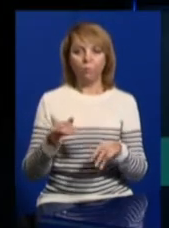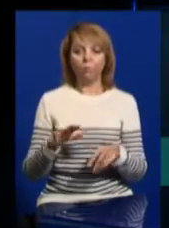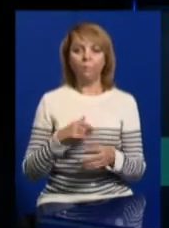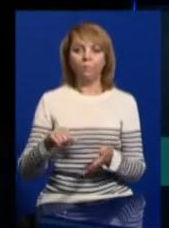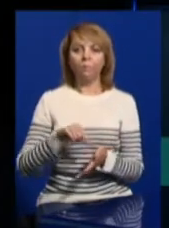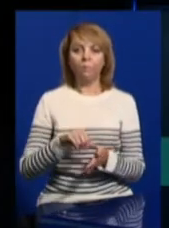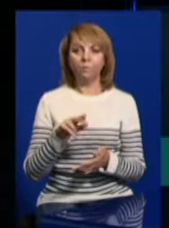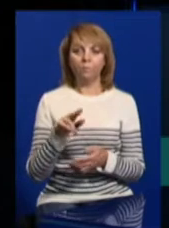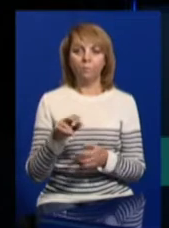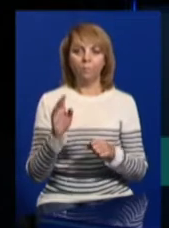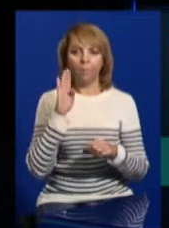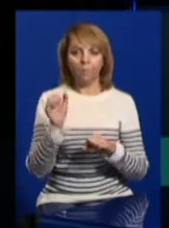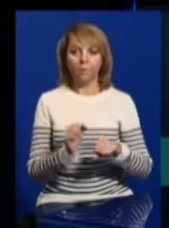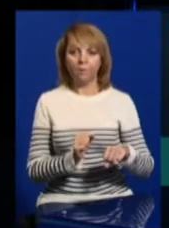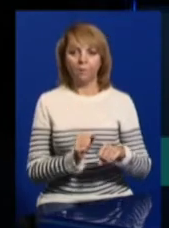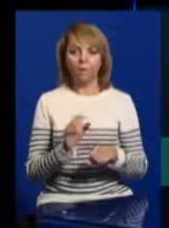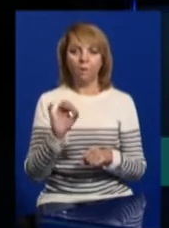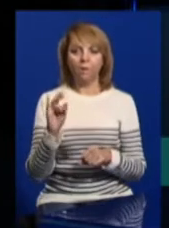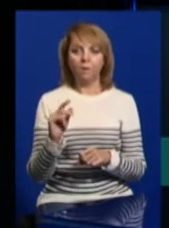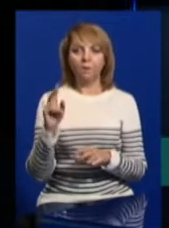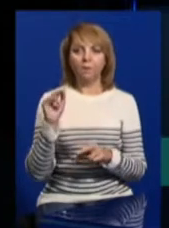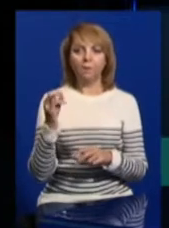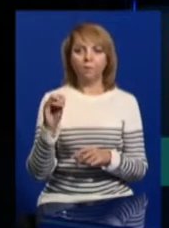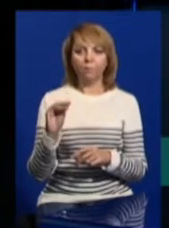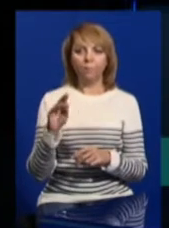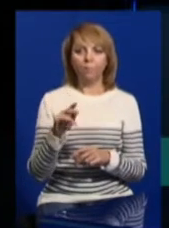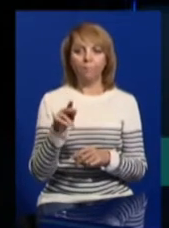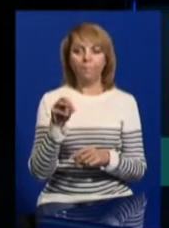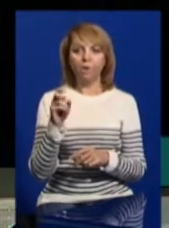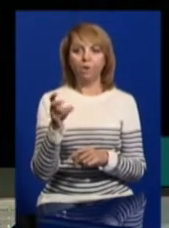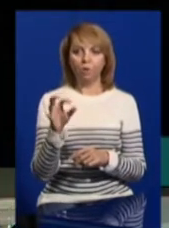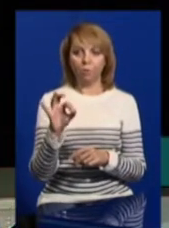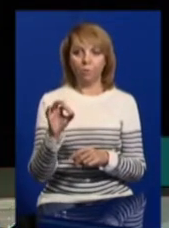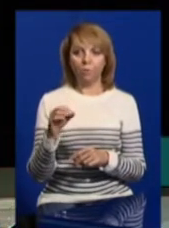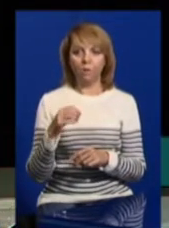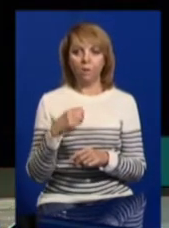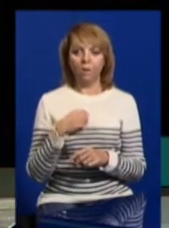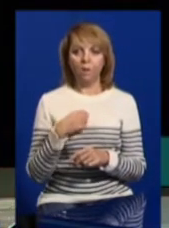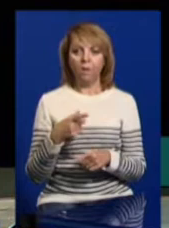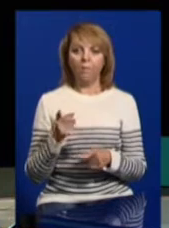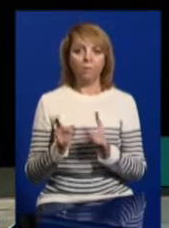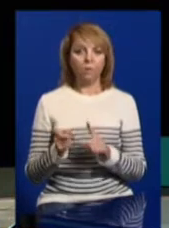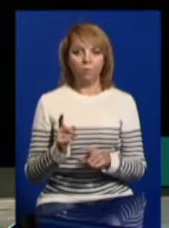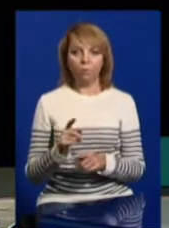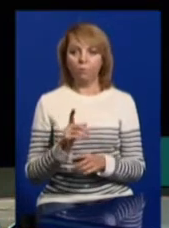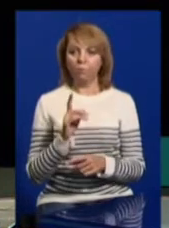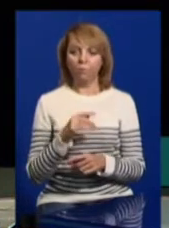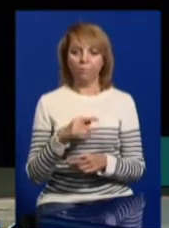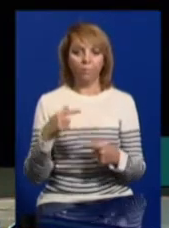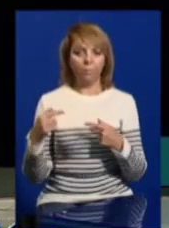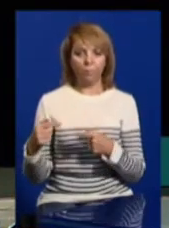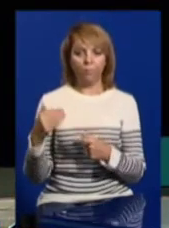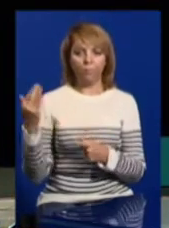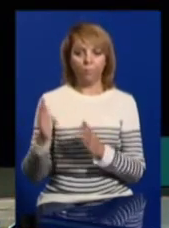виступ пана захисника Олени Зайцевої, пана Мельниченка. Я абсолютно категорично тут дійсно заперечував проти